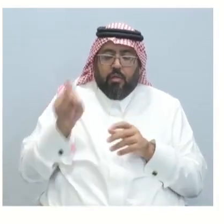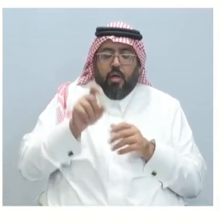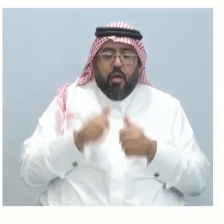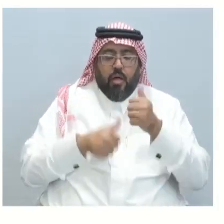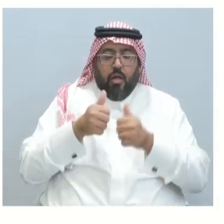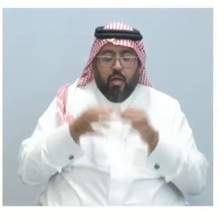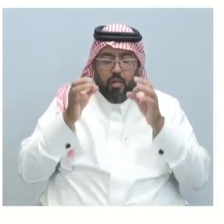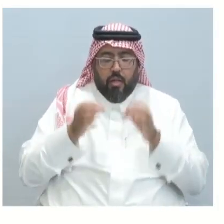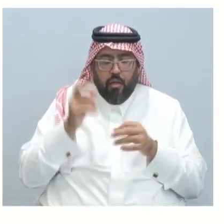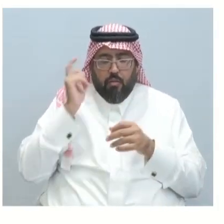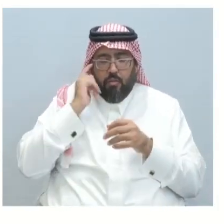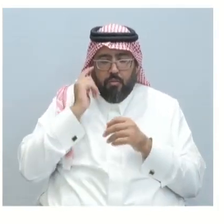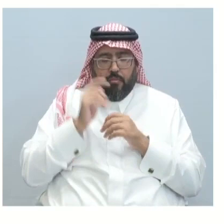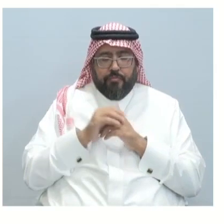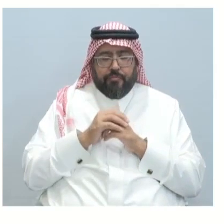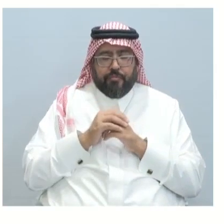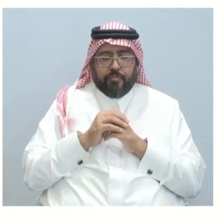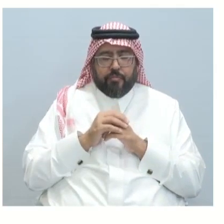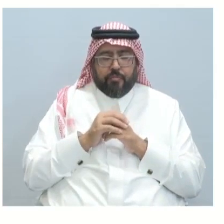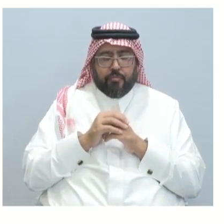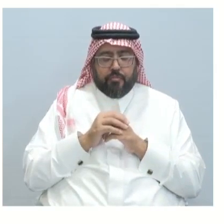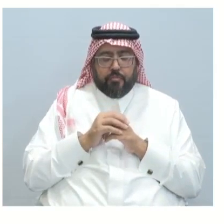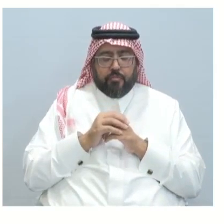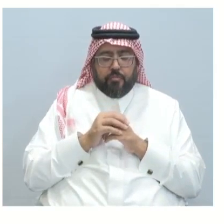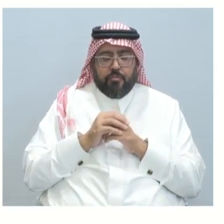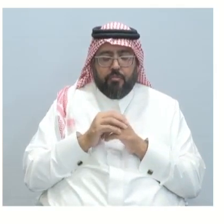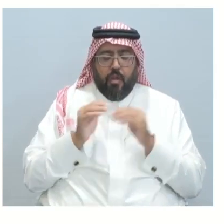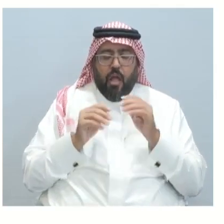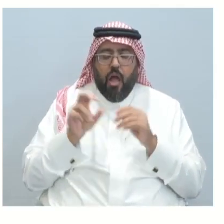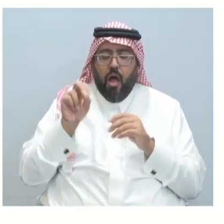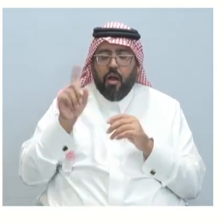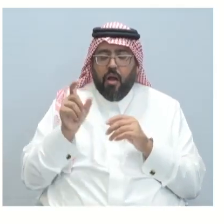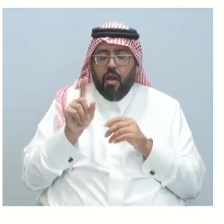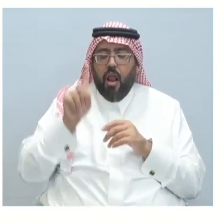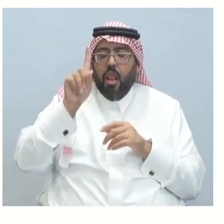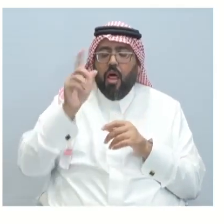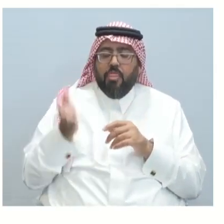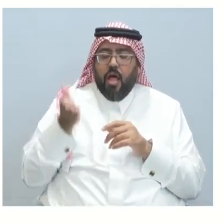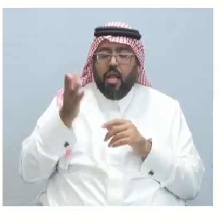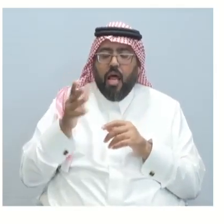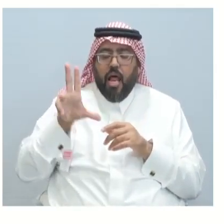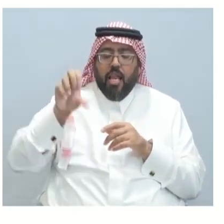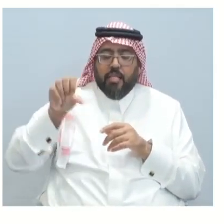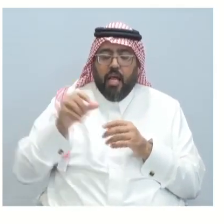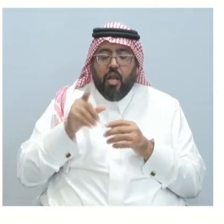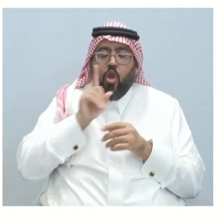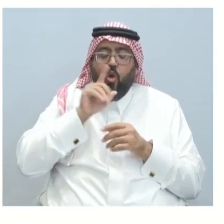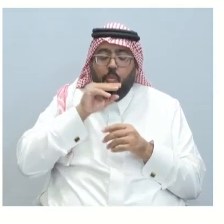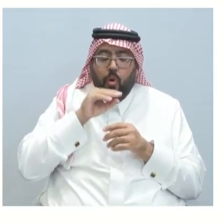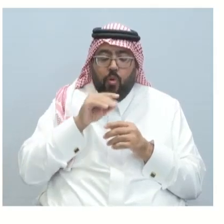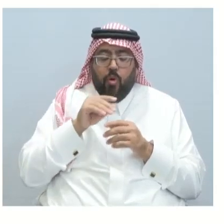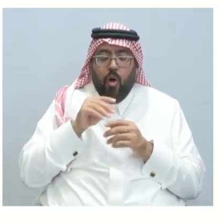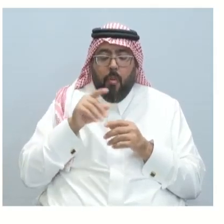التقويم للتاكد من فهمنا لهذا الدرس السؤال الاول قرن الله تعالى الاحسان الى الوالدين وبرهما بتوحيده